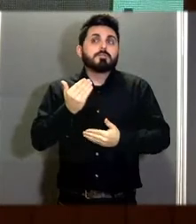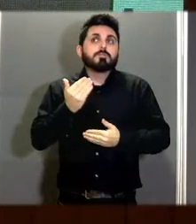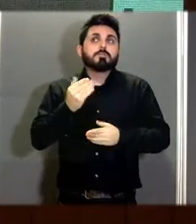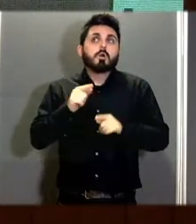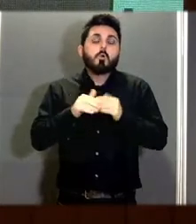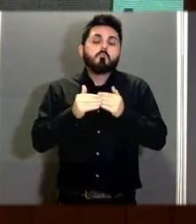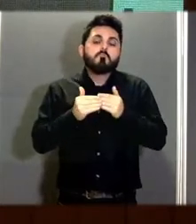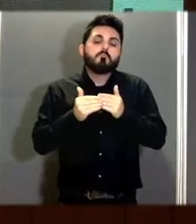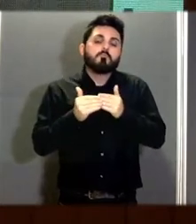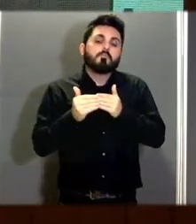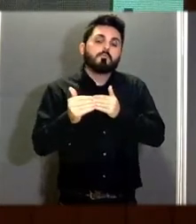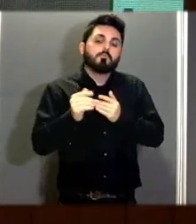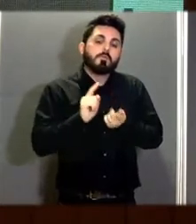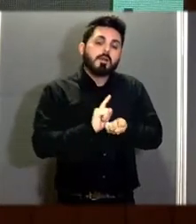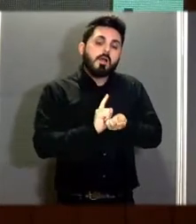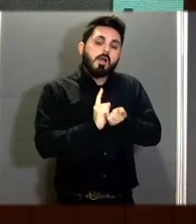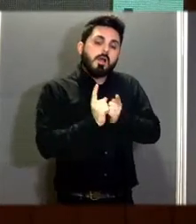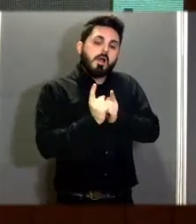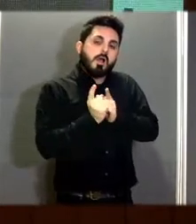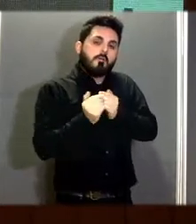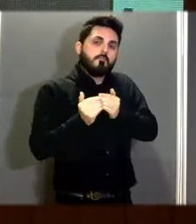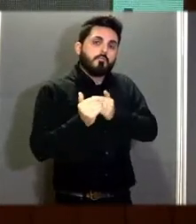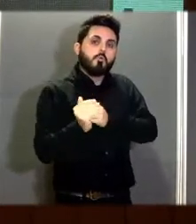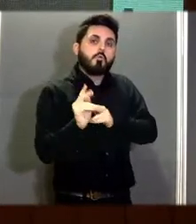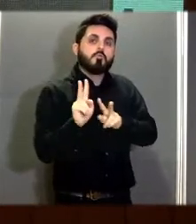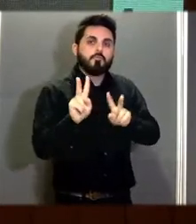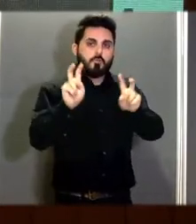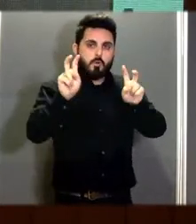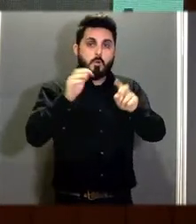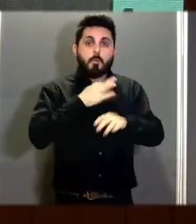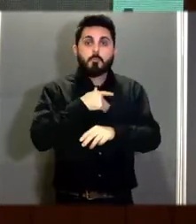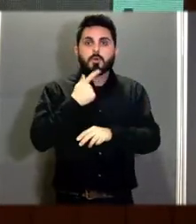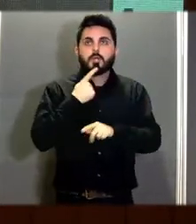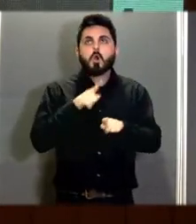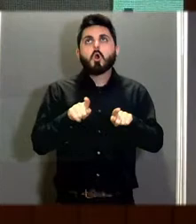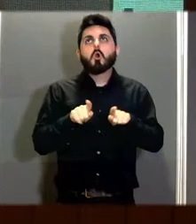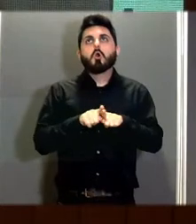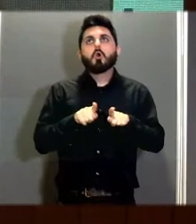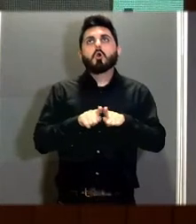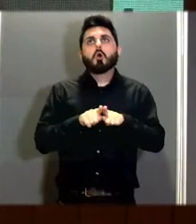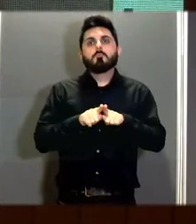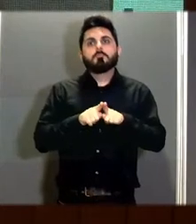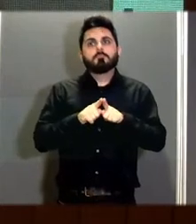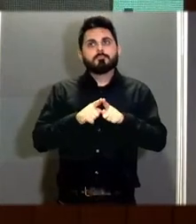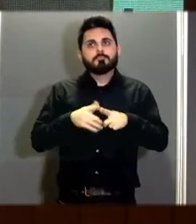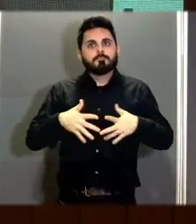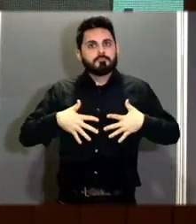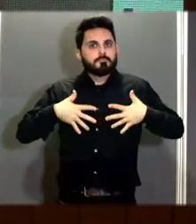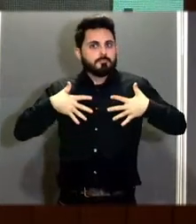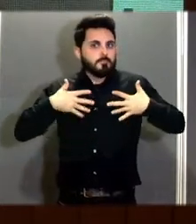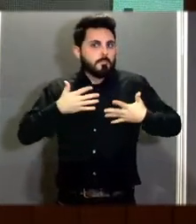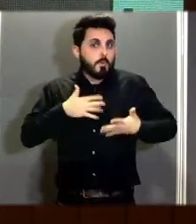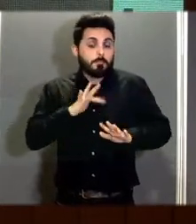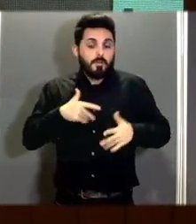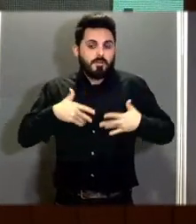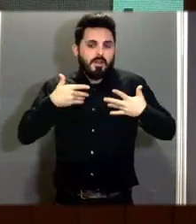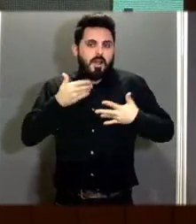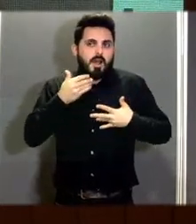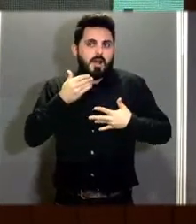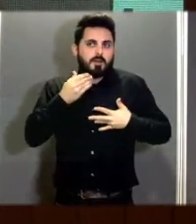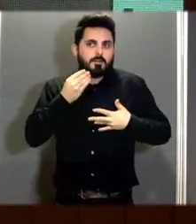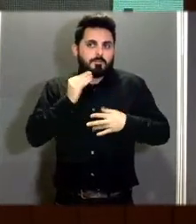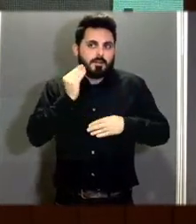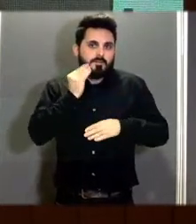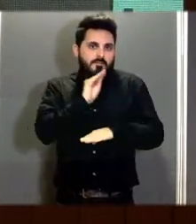nou futur i, per tant, un moment de certa esperança. Ara, que l'esperança no ens enganyi. Jo crec